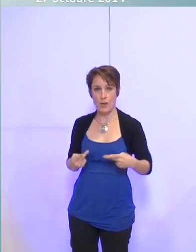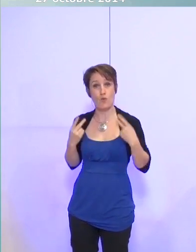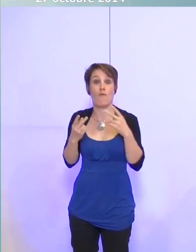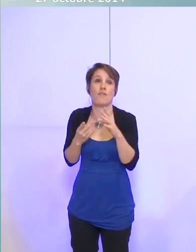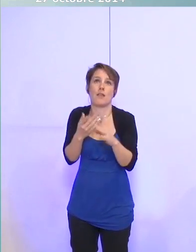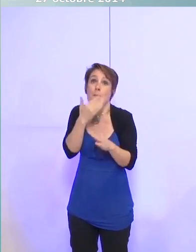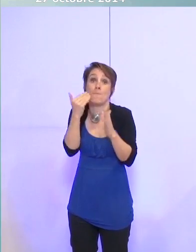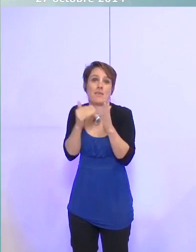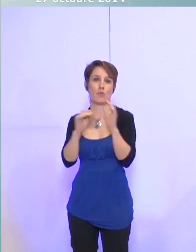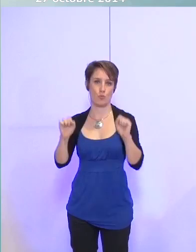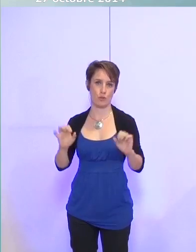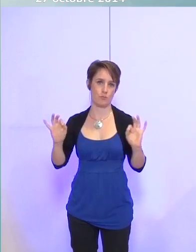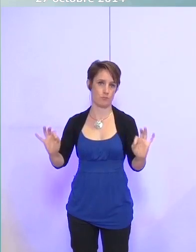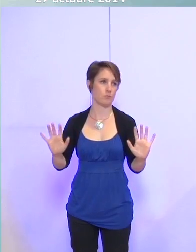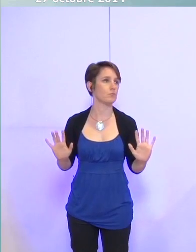remercie.